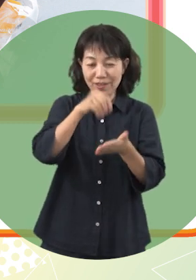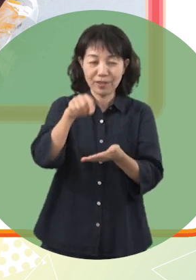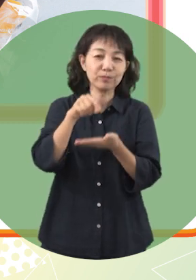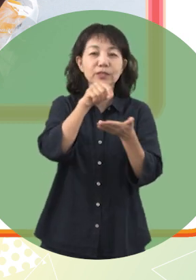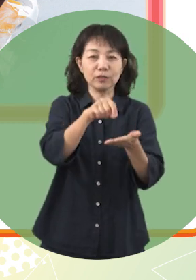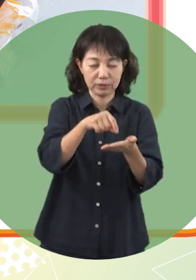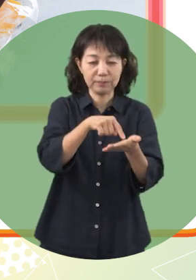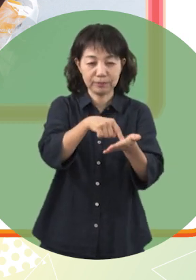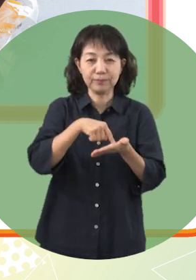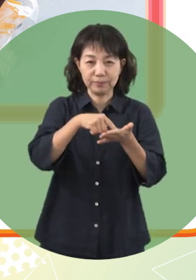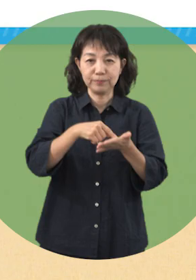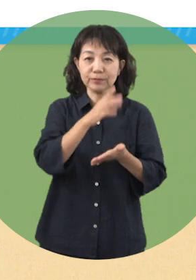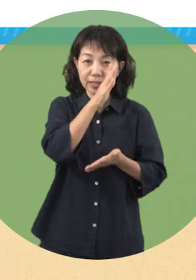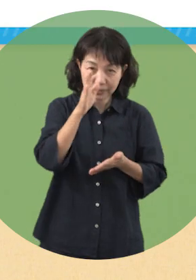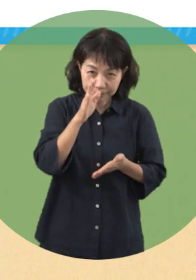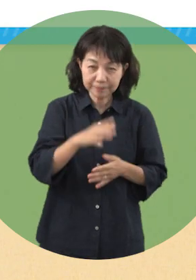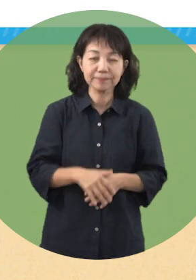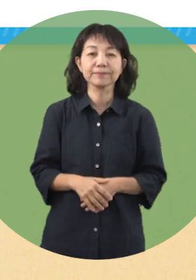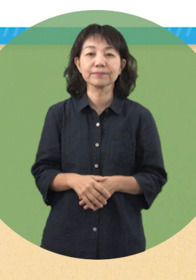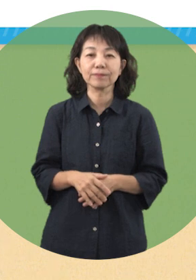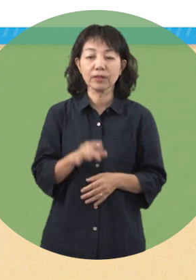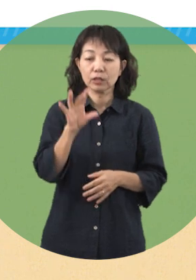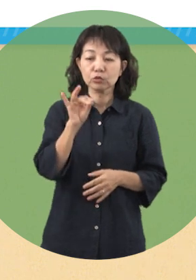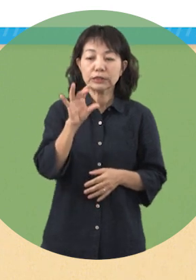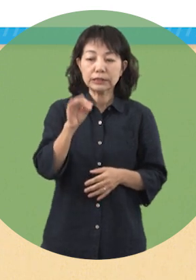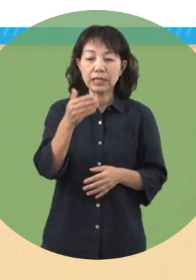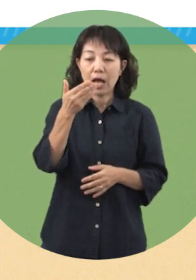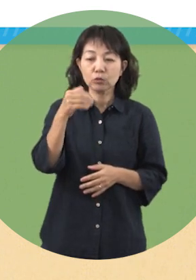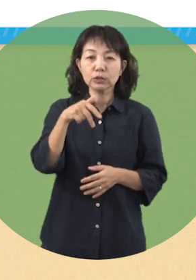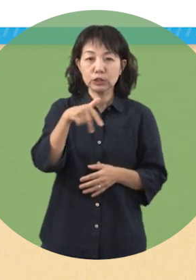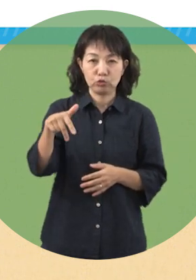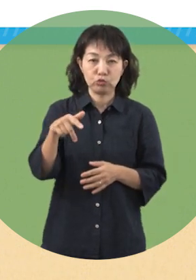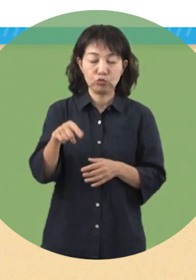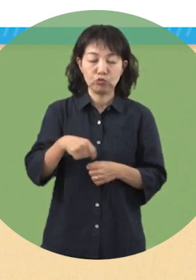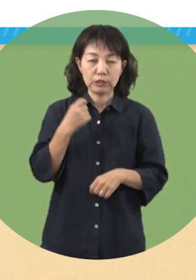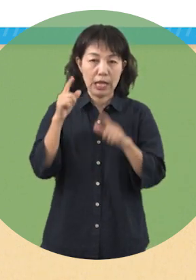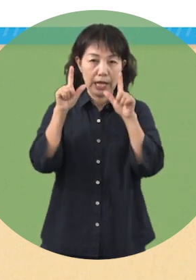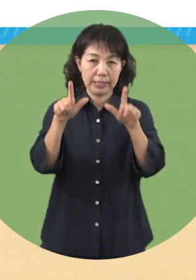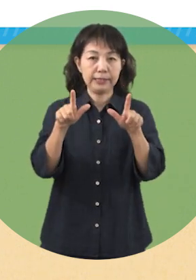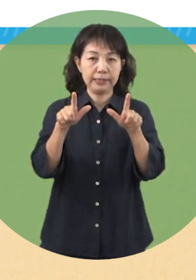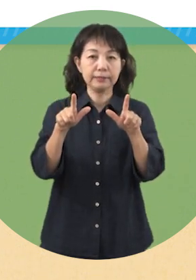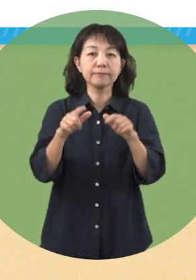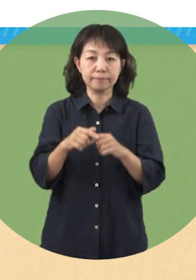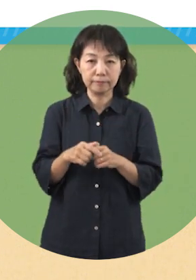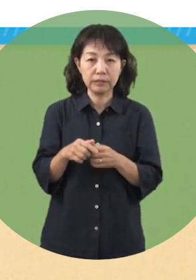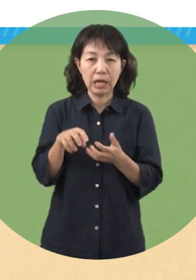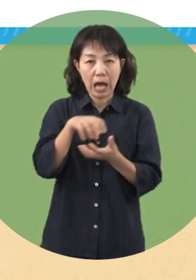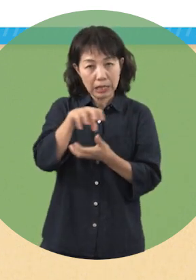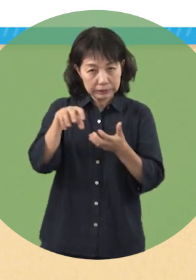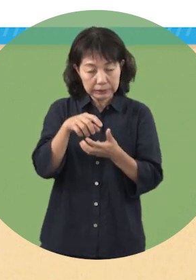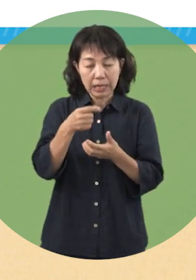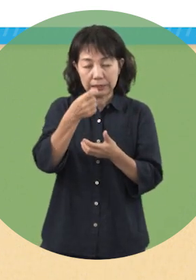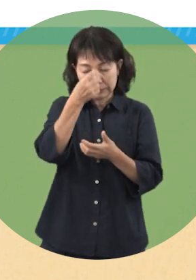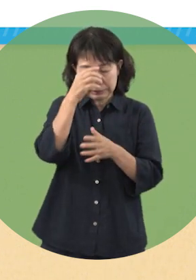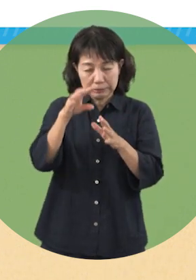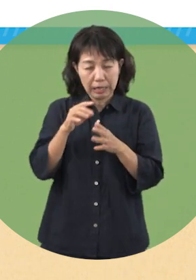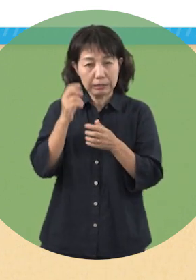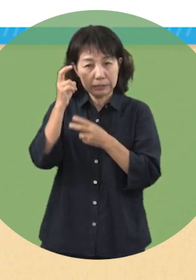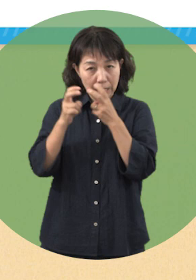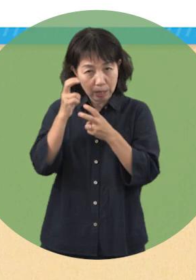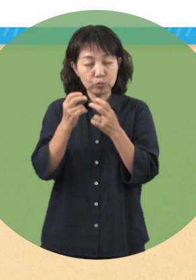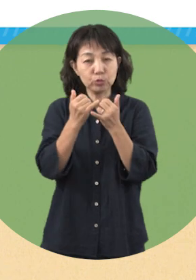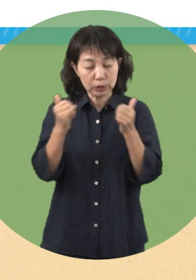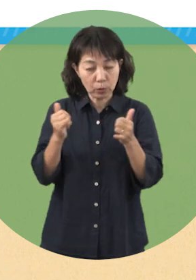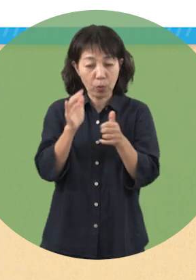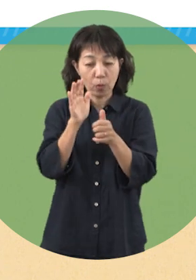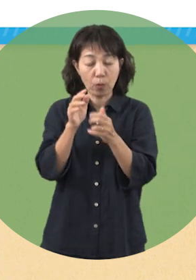ください。ツイッタークイズの正解発表。犯罪被害に悩む方やその家族を支援